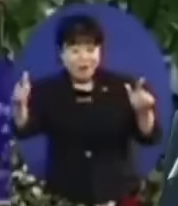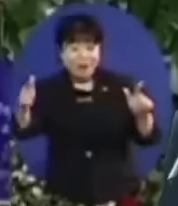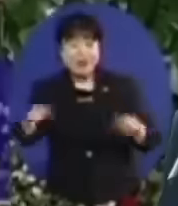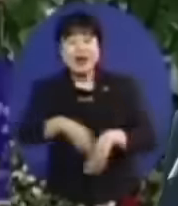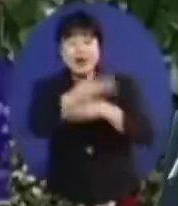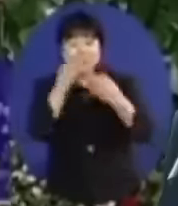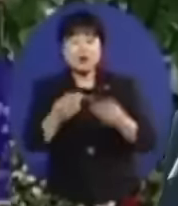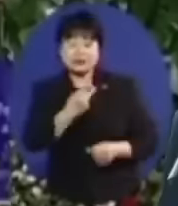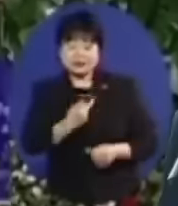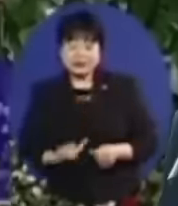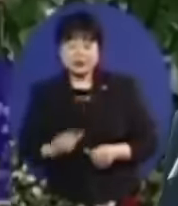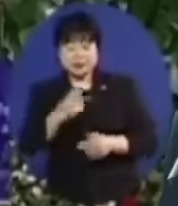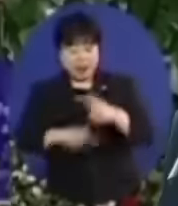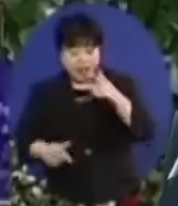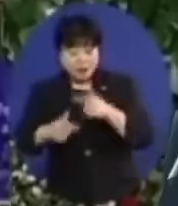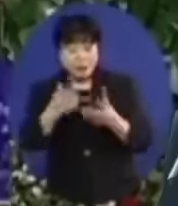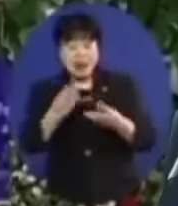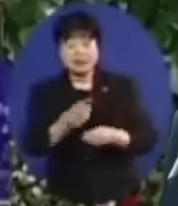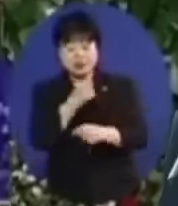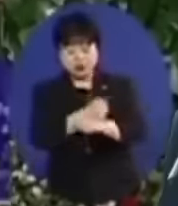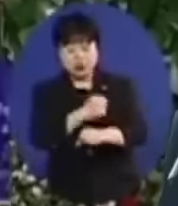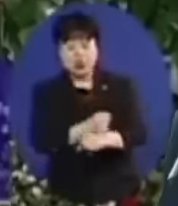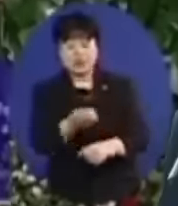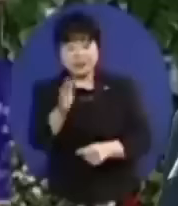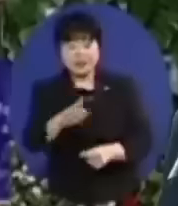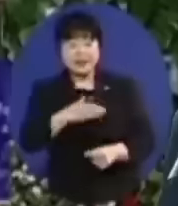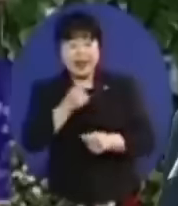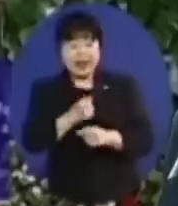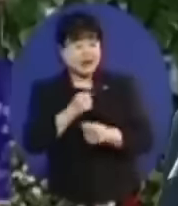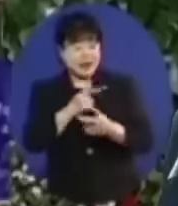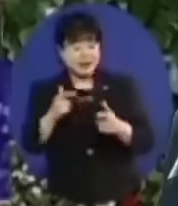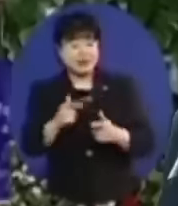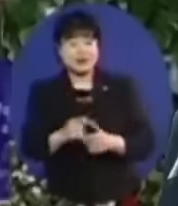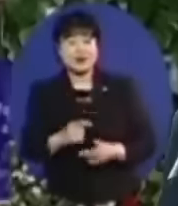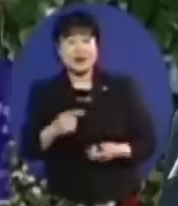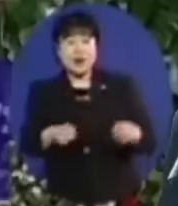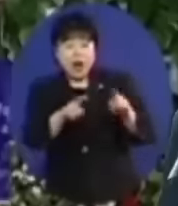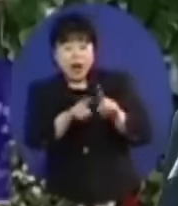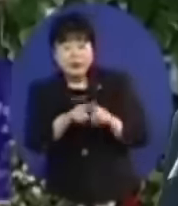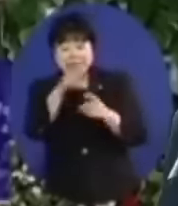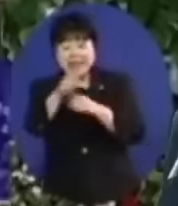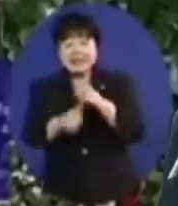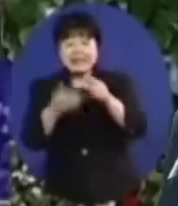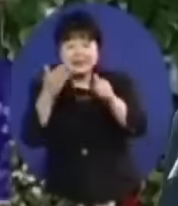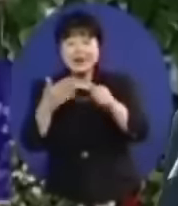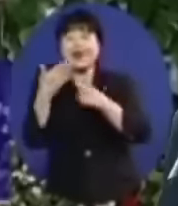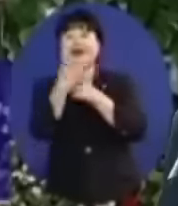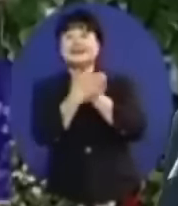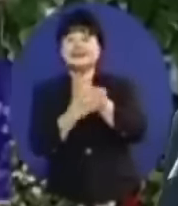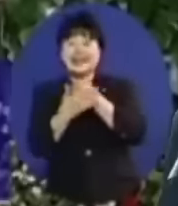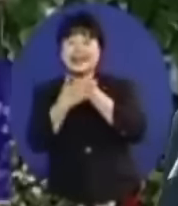모든 사도보다 더 많이 수고하였으나 내가 한 것이 아니요 오직 나와 함께 하신 하나님의 은혜로.